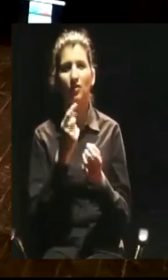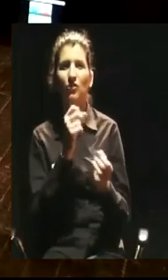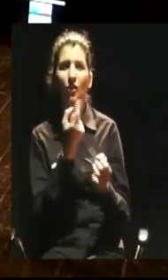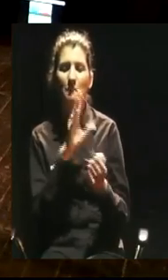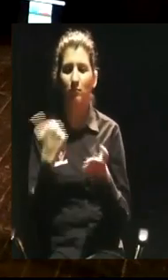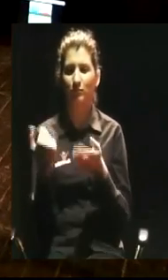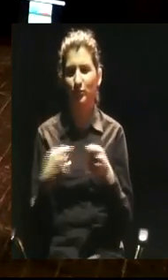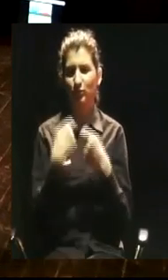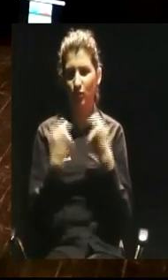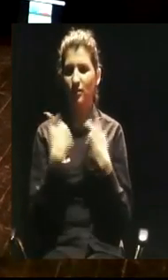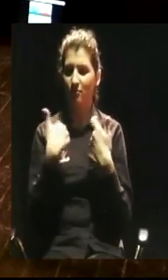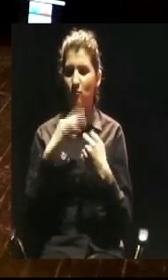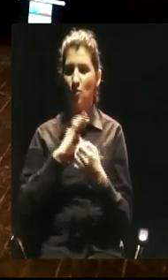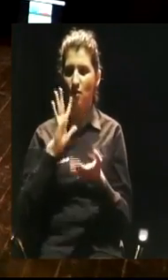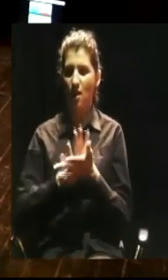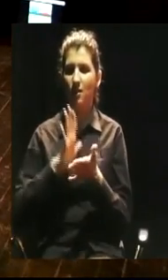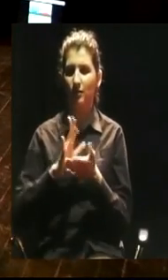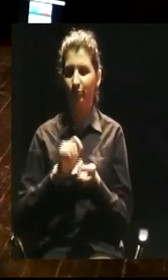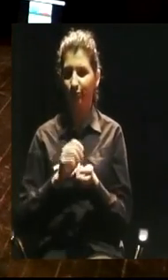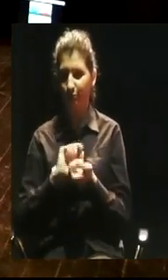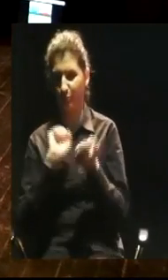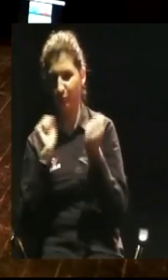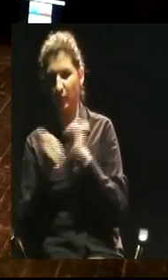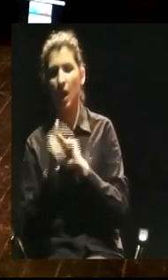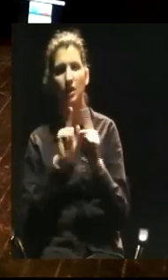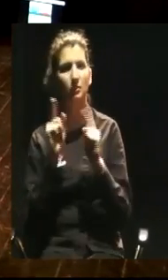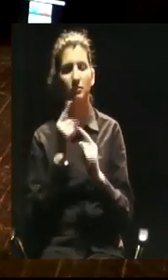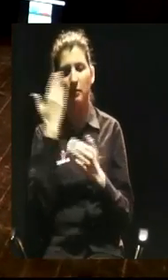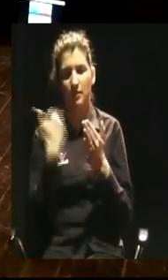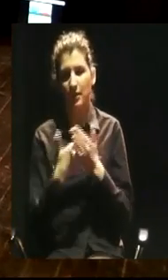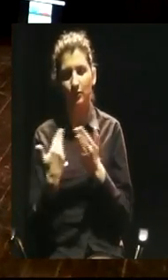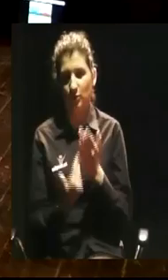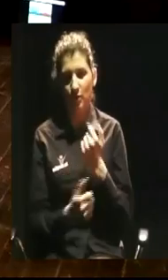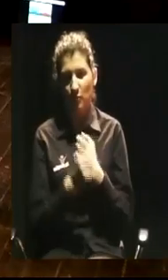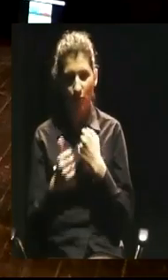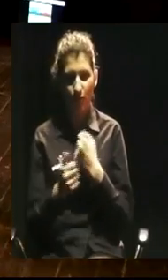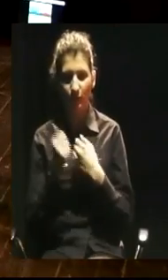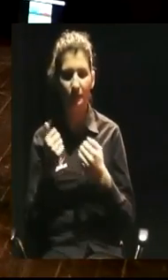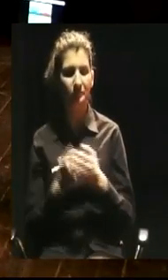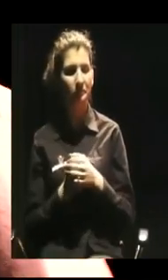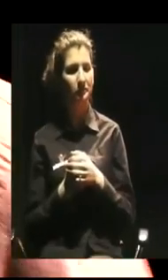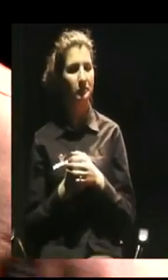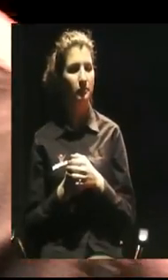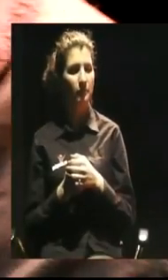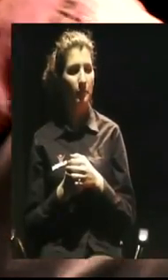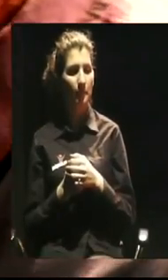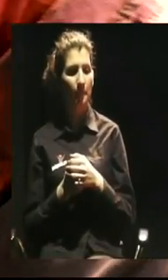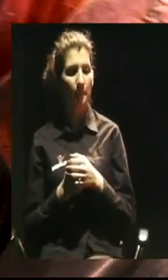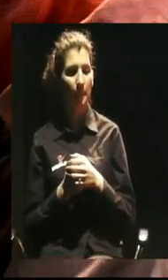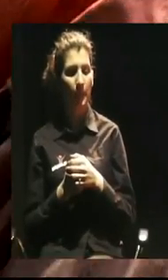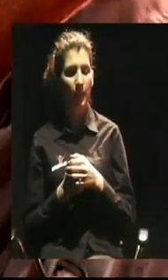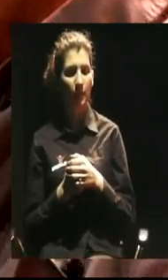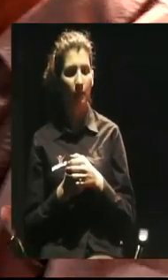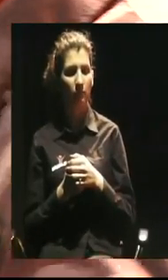bycie. Ale prawdę mówiąc, nie za bardzo wiemy dlaczego. Tym bardziej,